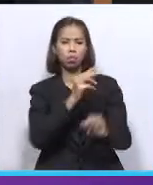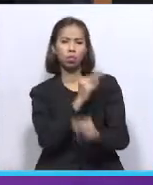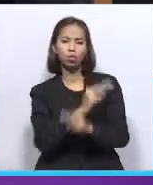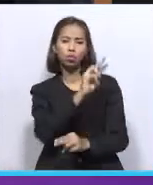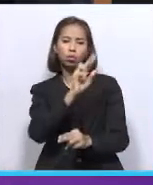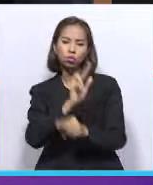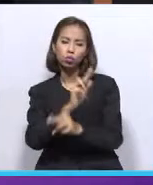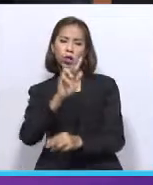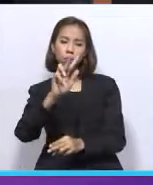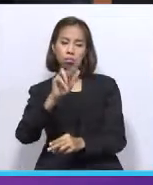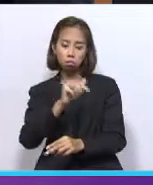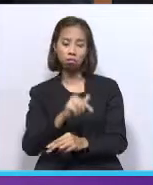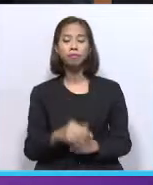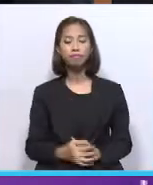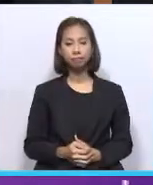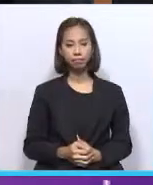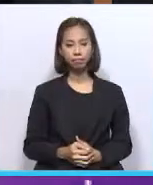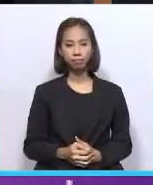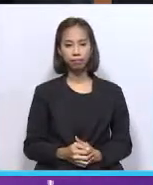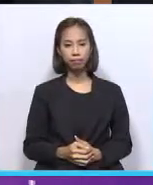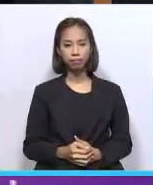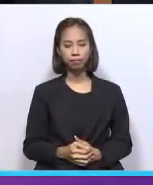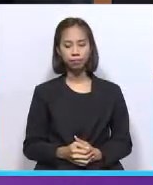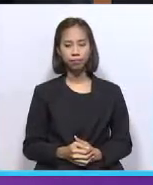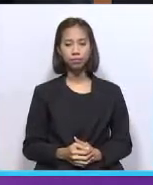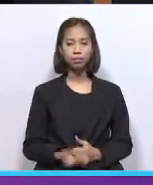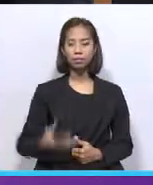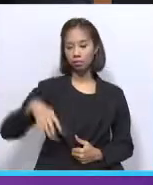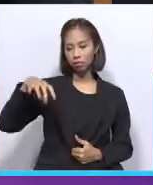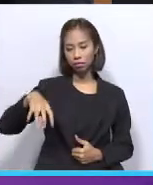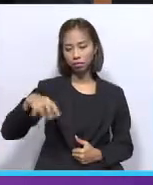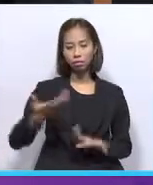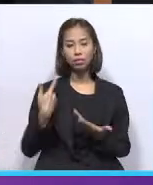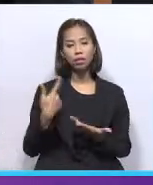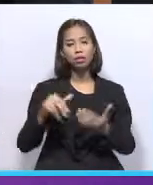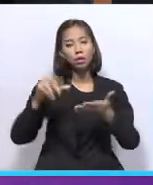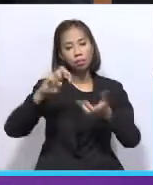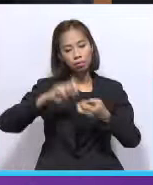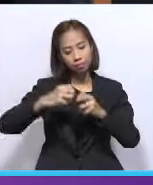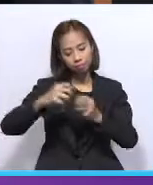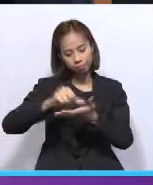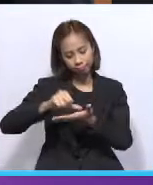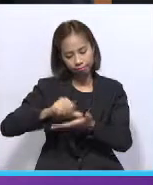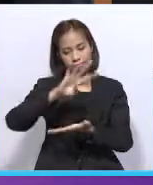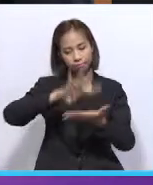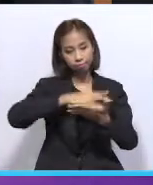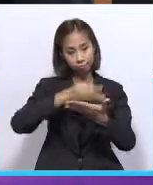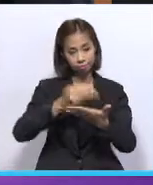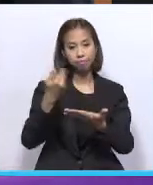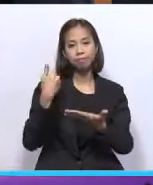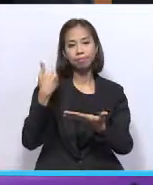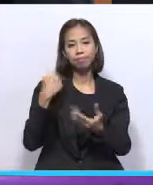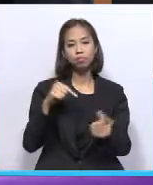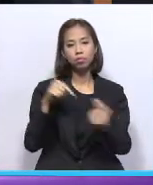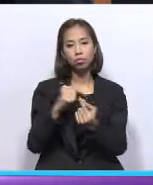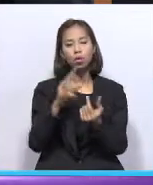เลยนะฮะครับผม ค่ะอย่างที่บอกไปว่าทางด้านของกรมชลประทานได้มีแนวทางในการแก้ไขปัญหาในบางส่วนในเรื่องของคุณภา